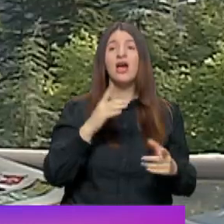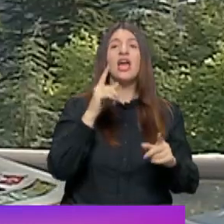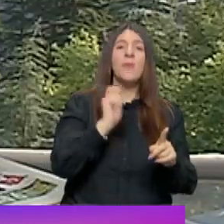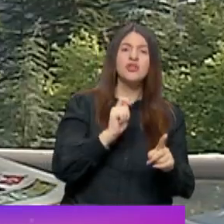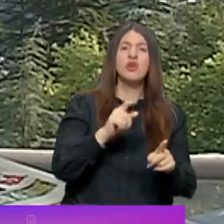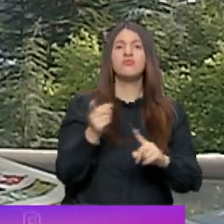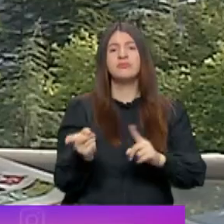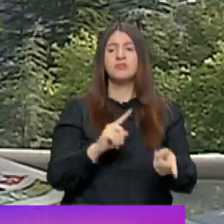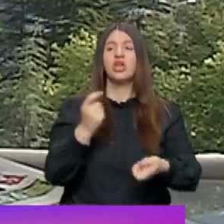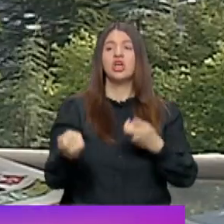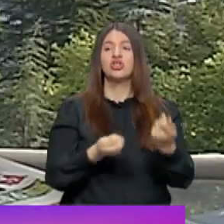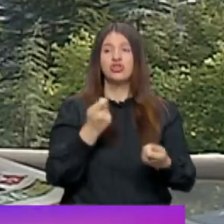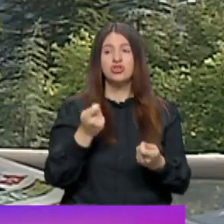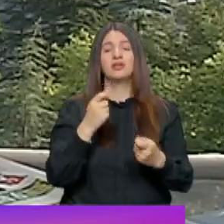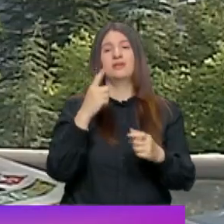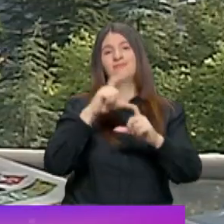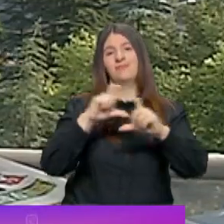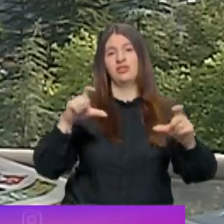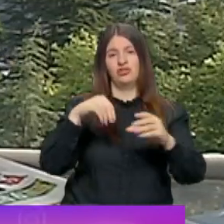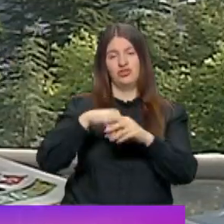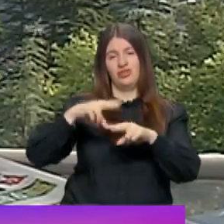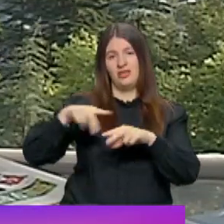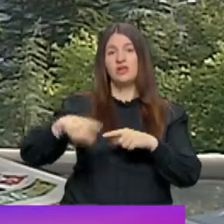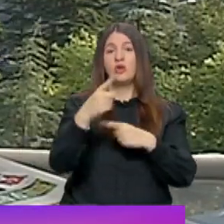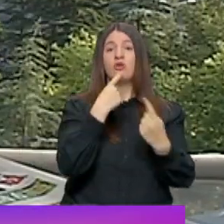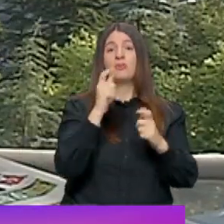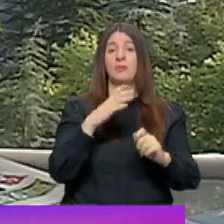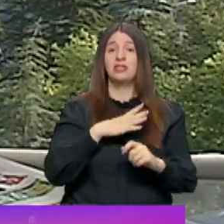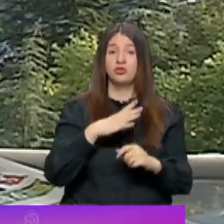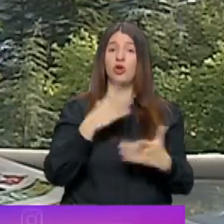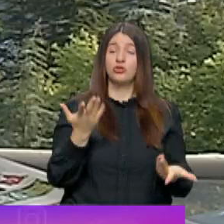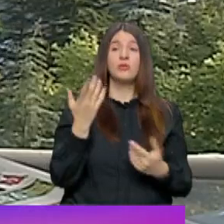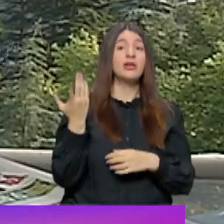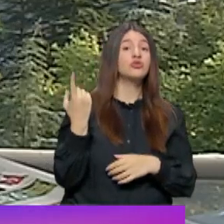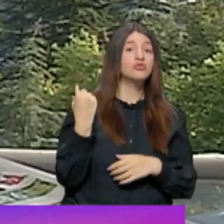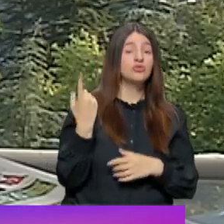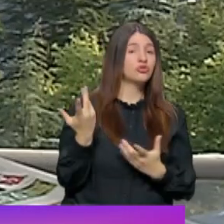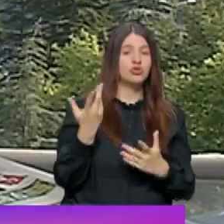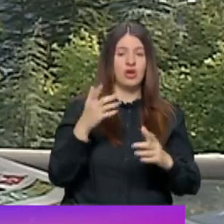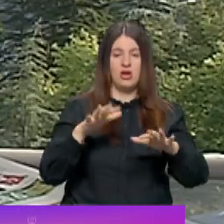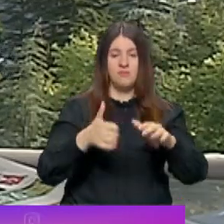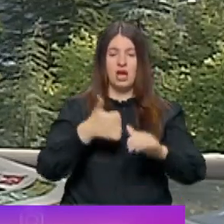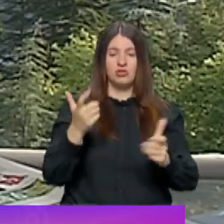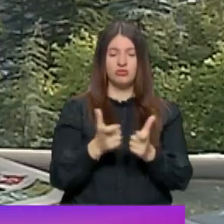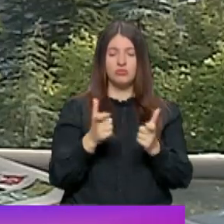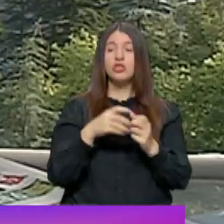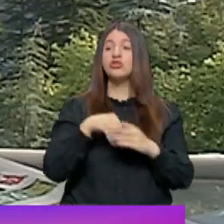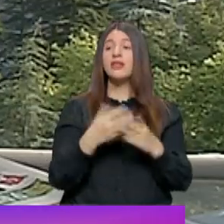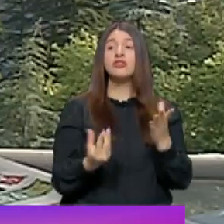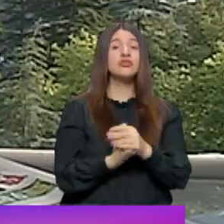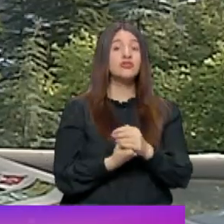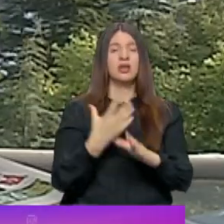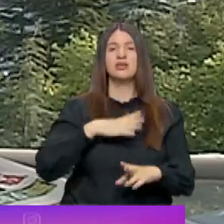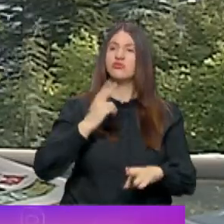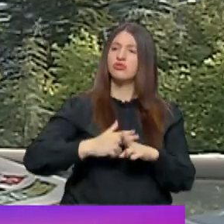Jack icraat başlığı altında da sizlerle konuşmak istiyoruz. Peki dünkü kabine toplantısından ne çıktı?